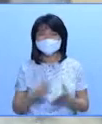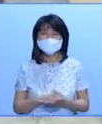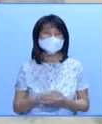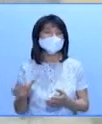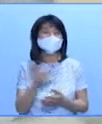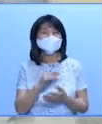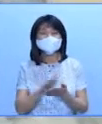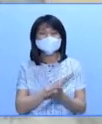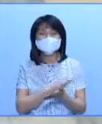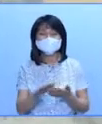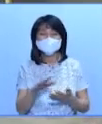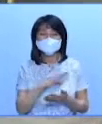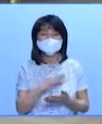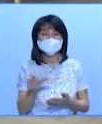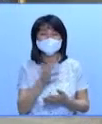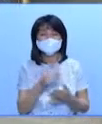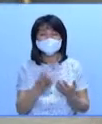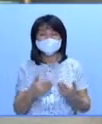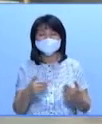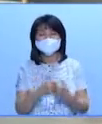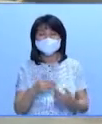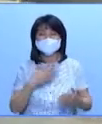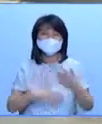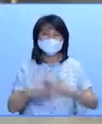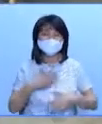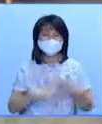азық-түлікпен қамтылған отбасылар разы. Бұндай қайырымдылық